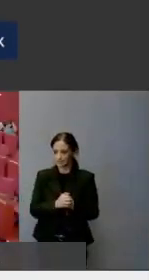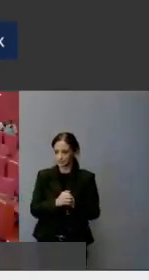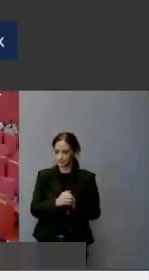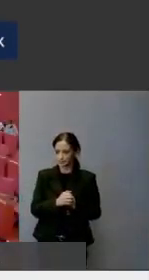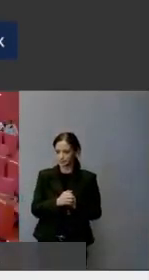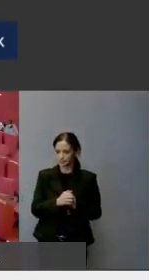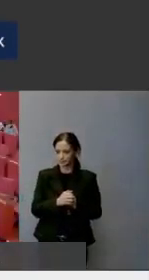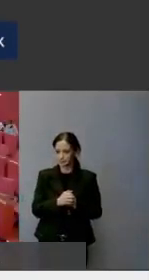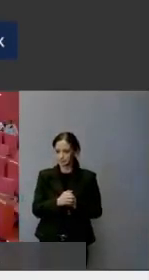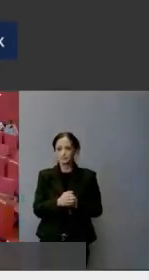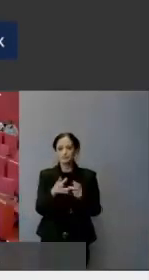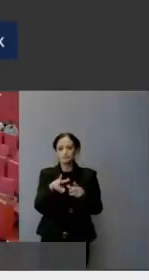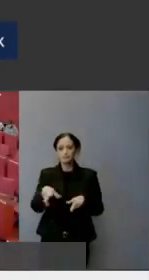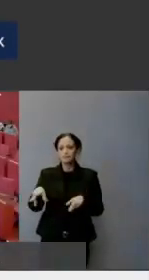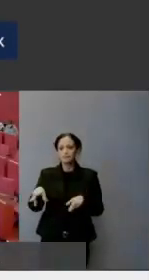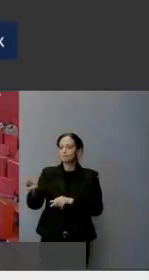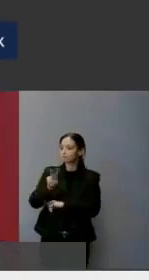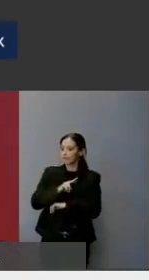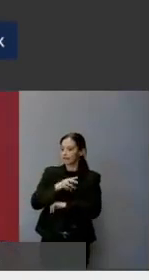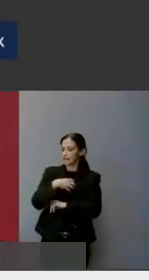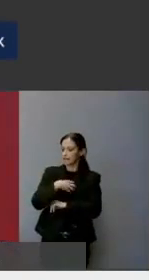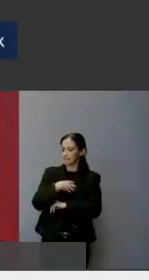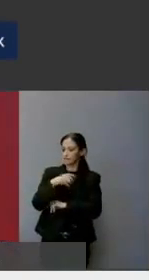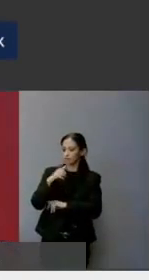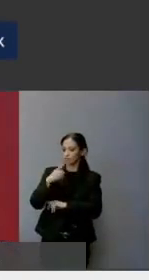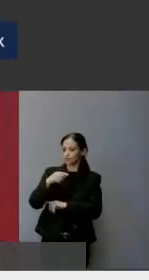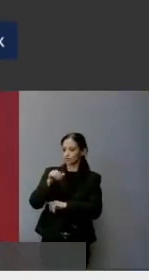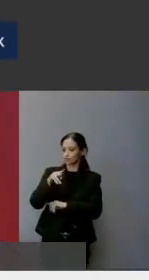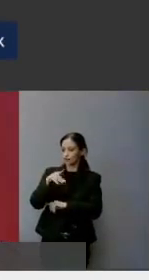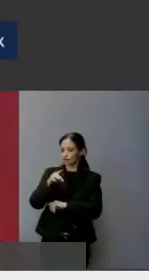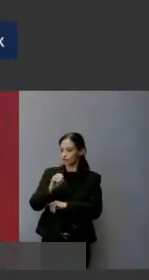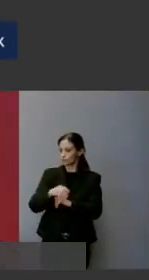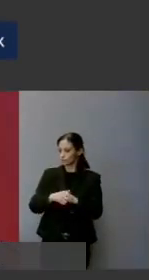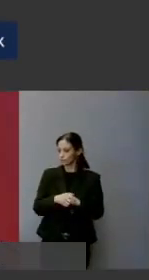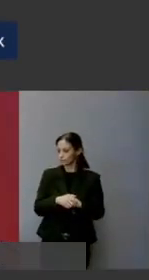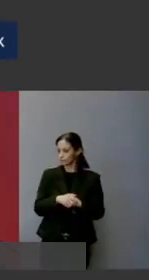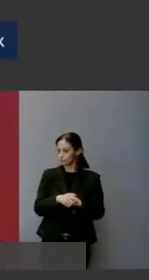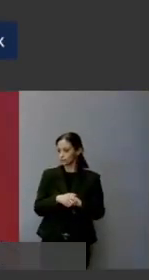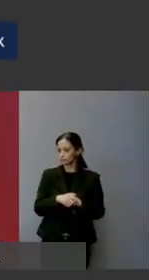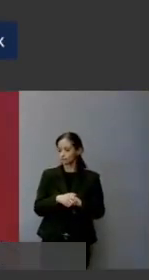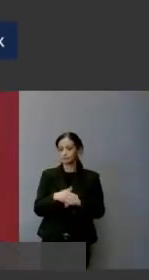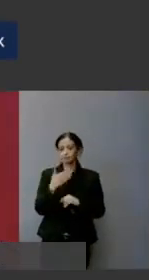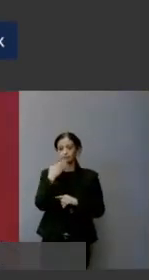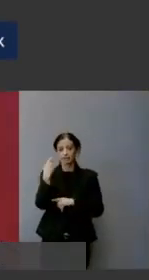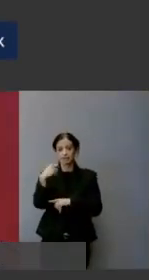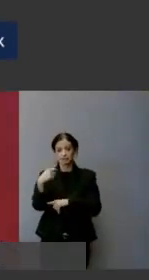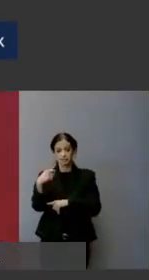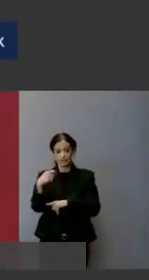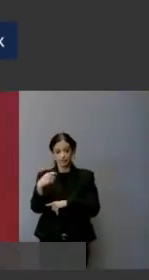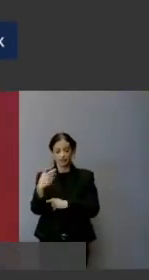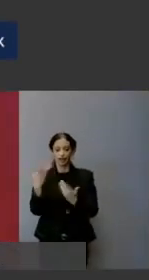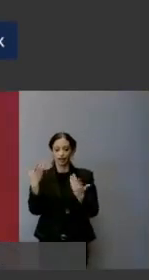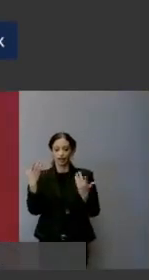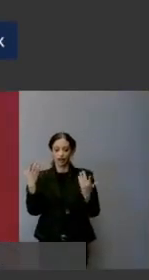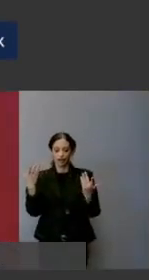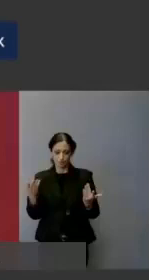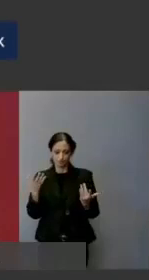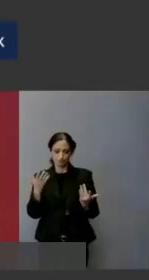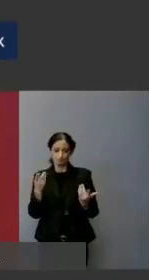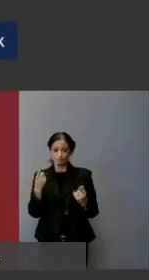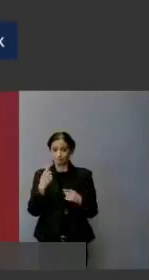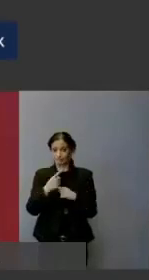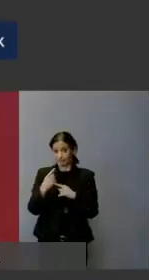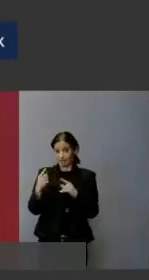replica al consigliere giordano prego grazie presidente allora pensa che vi mettete d'accordo assessore perché